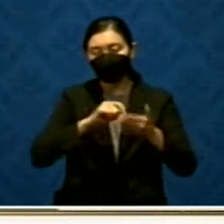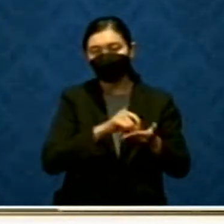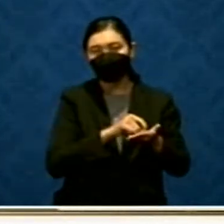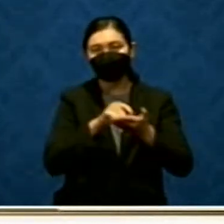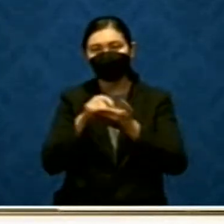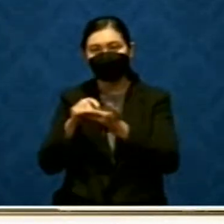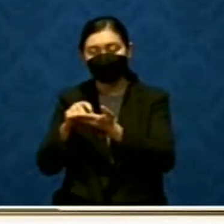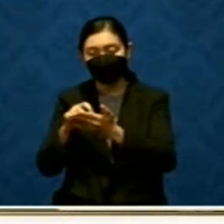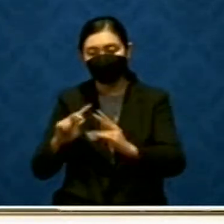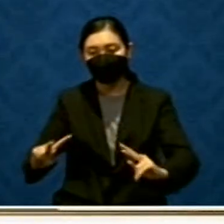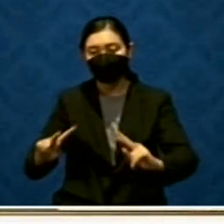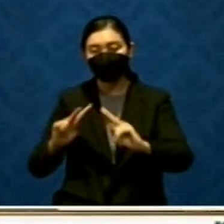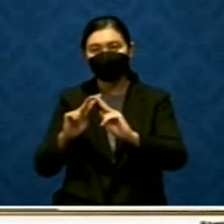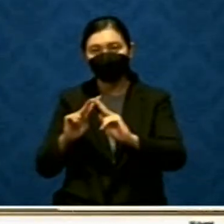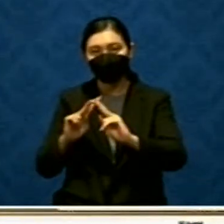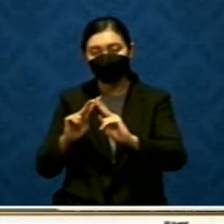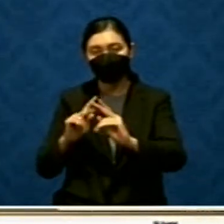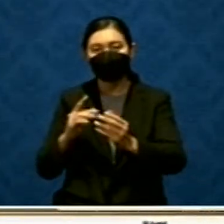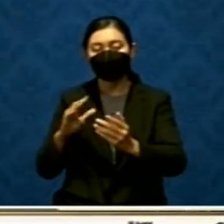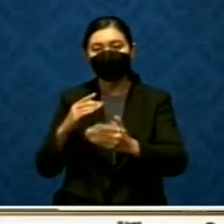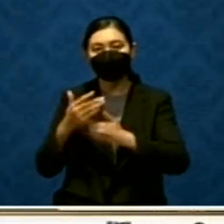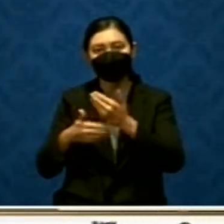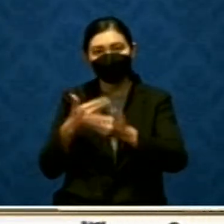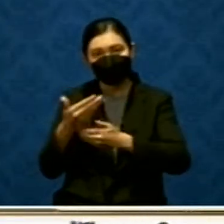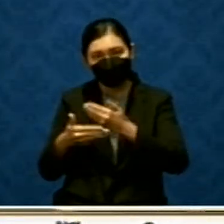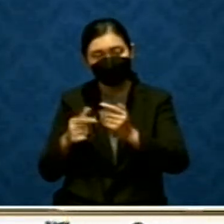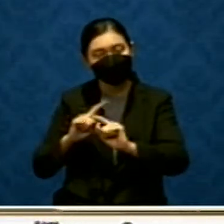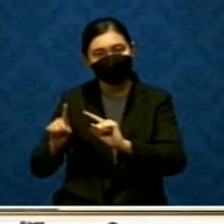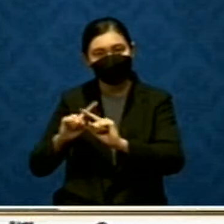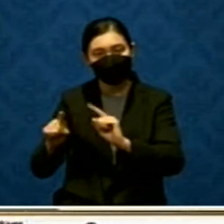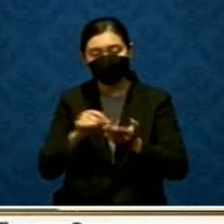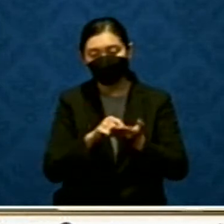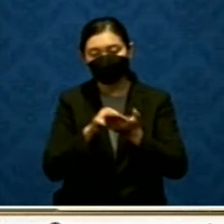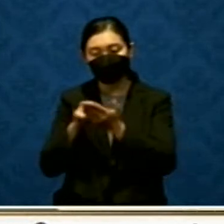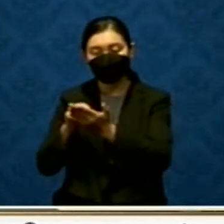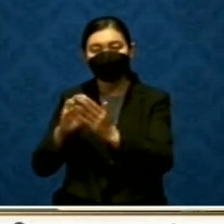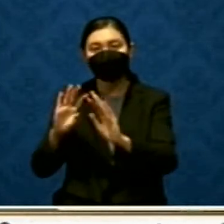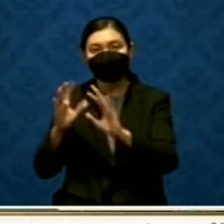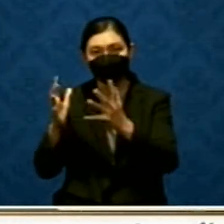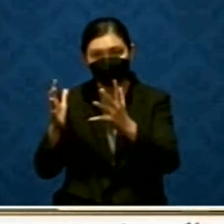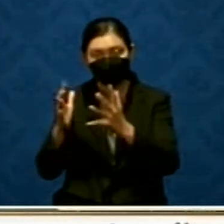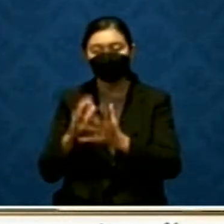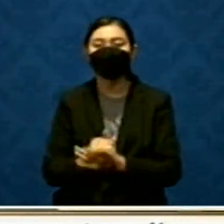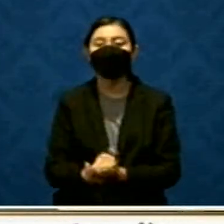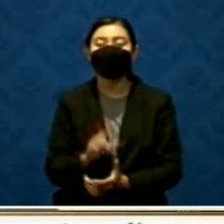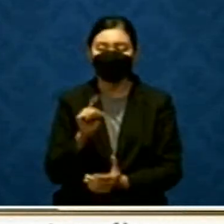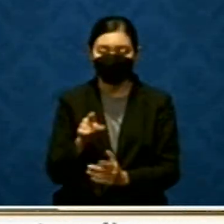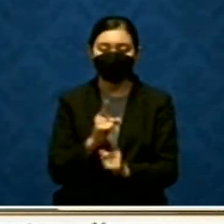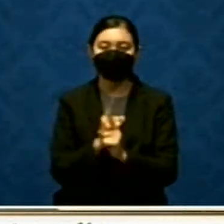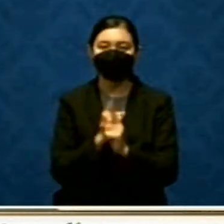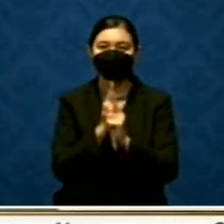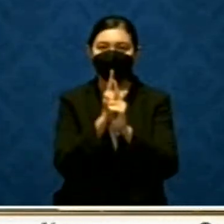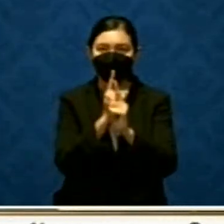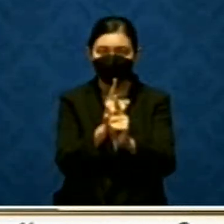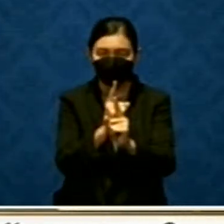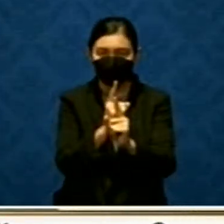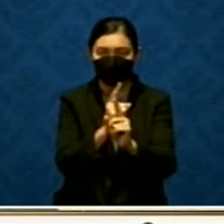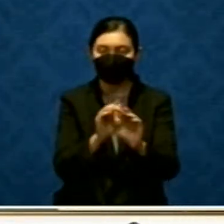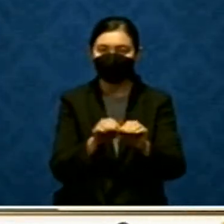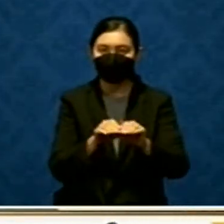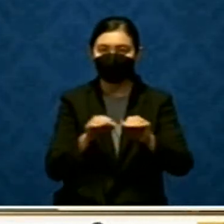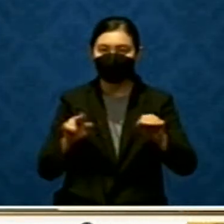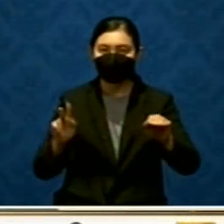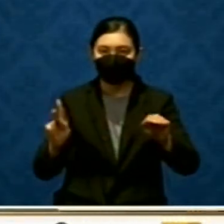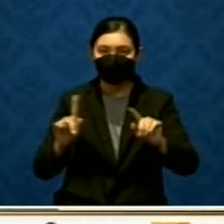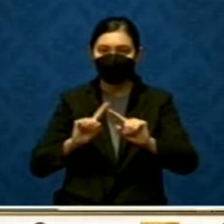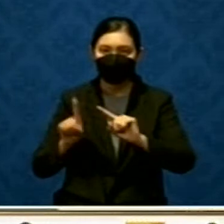รกิจนะการค้าด้วยเนี่ยต้องเรียนครับก็เป็นไปตามนะครับหลักเกณฑ์ของกรมพัฒนาธุรกิจนะครับการ